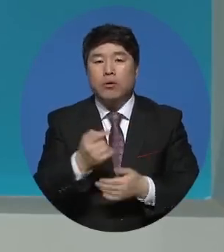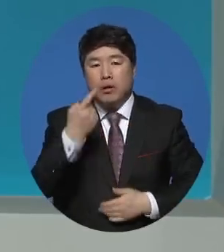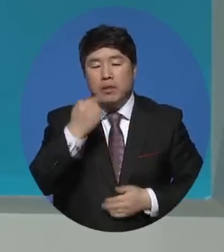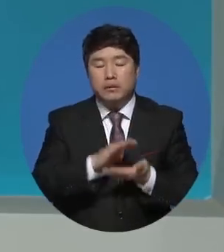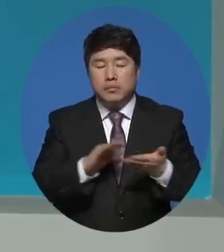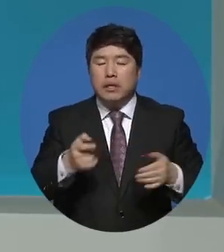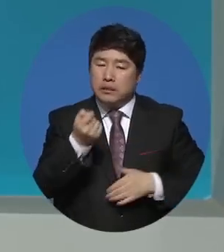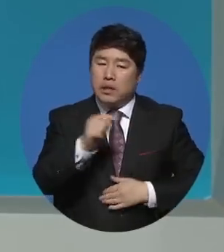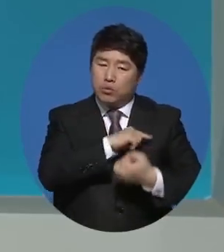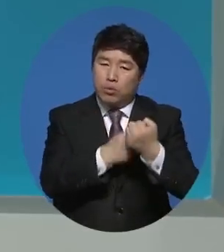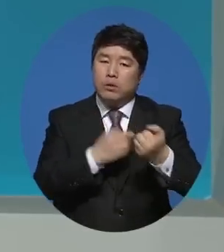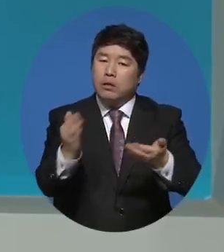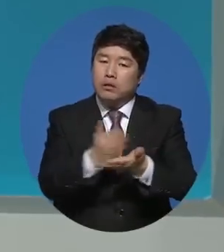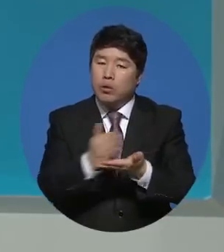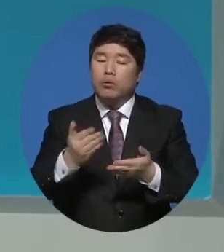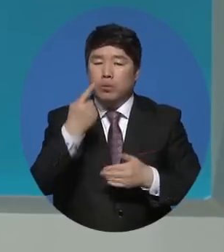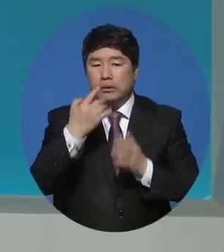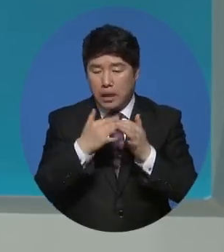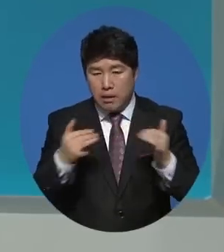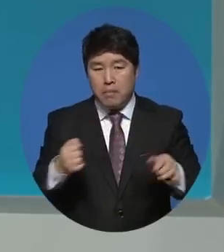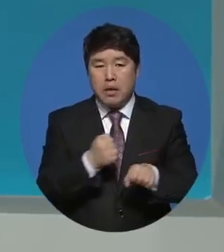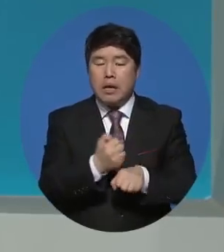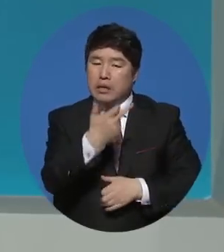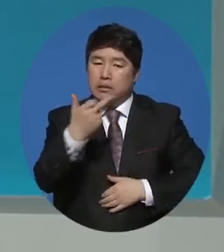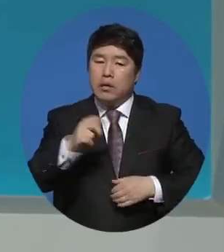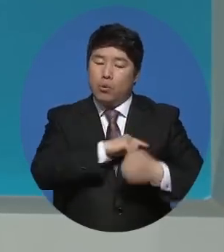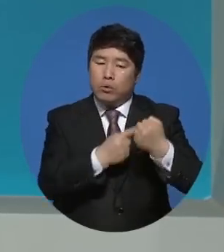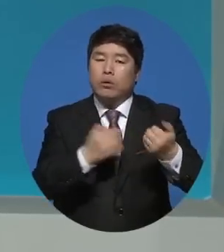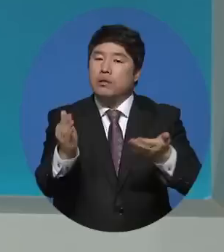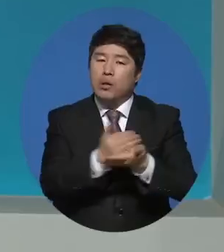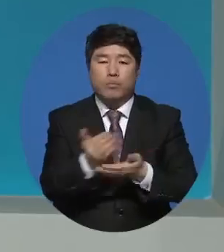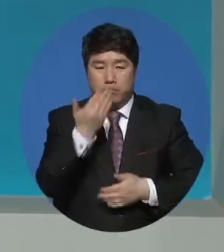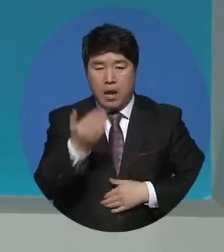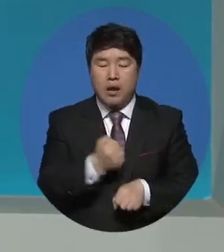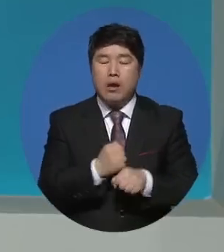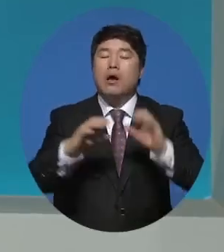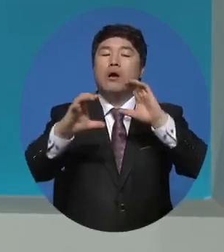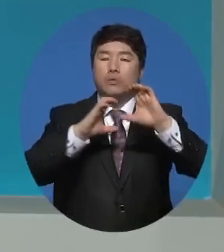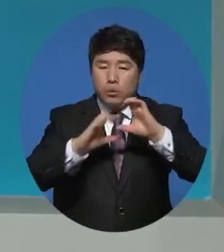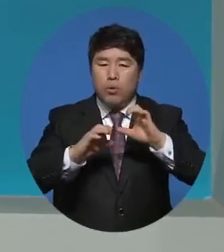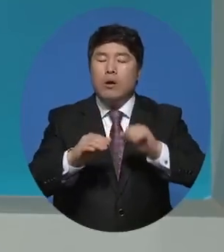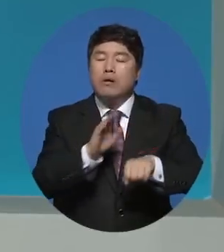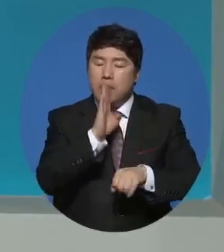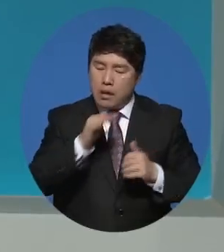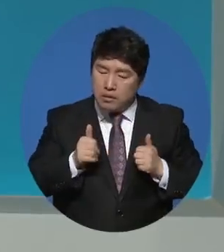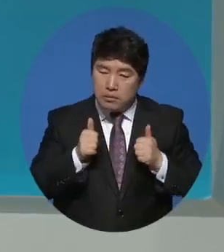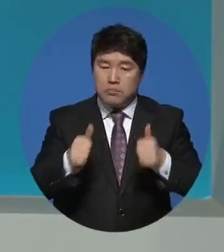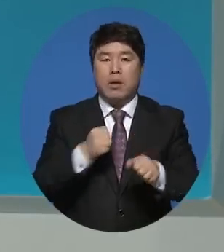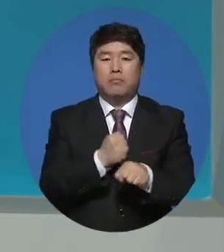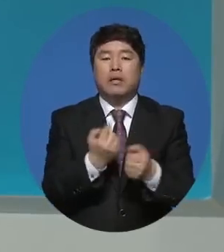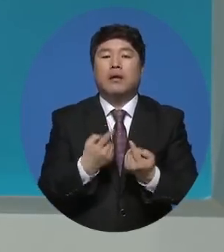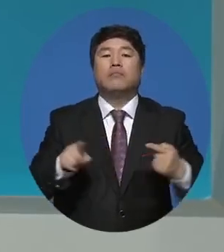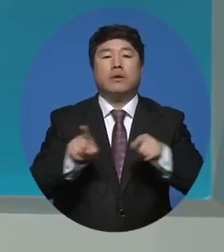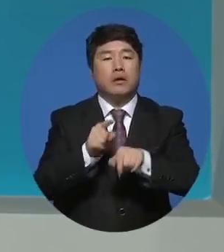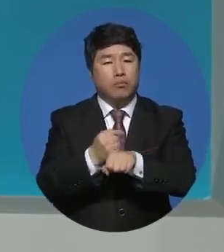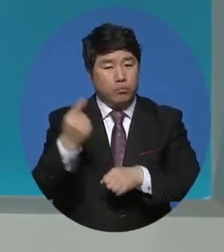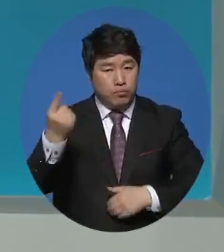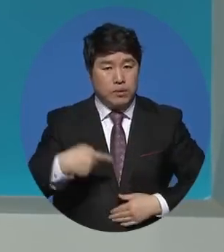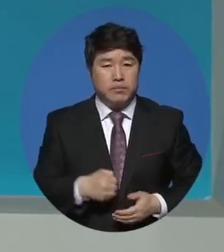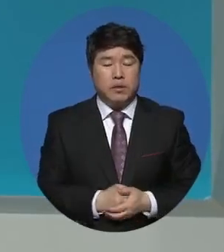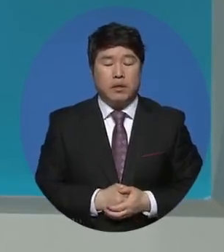작은 권력 나눠본 사람이 큰 권력도 나눕니다 소통 정말 열심히 하면서 함께 해